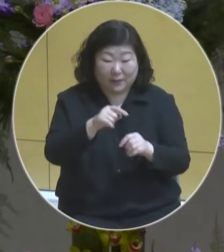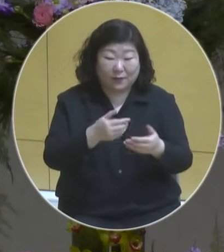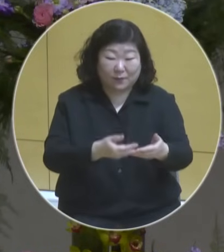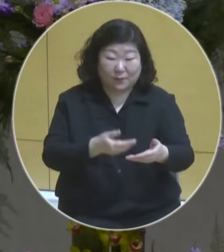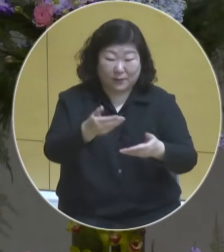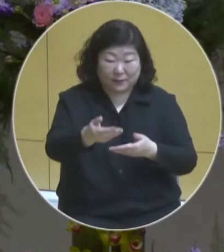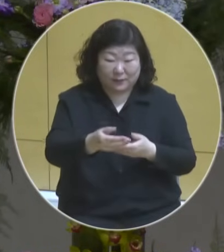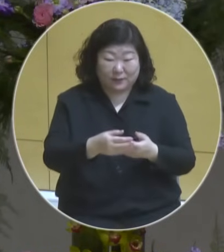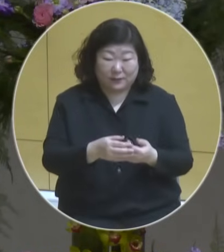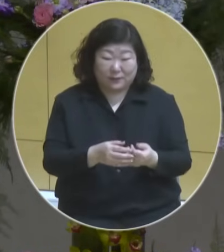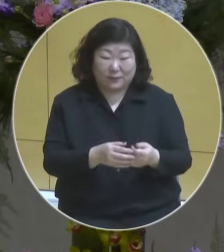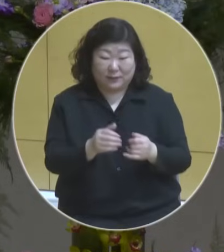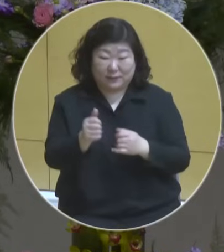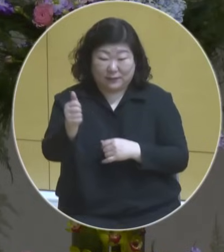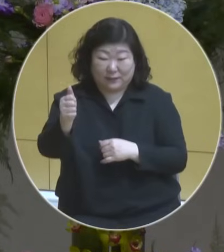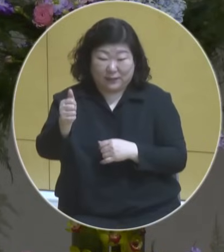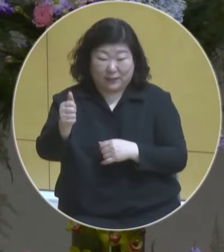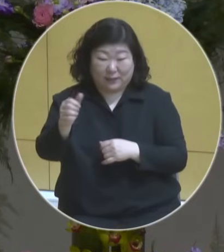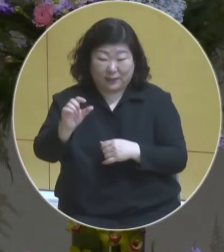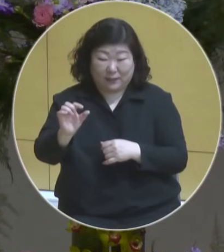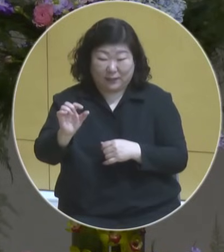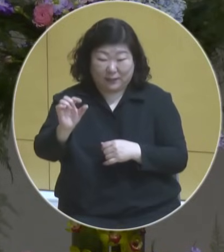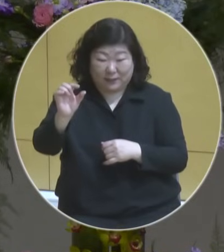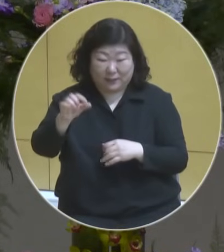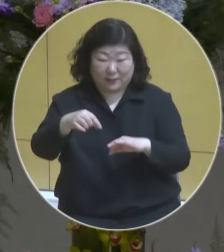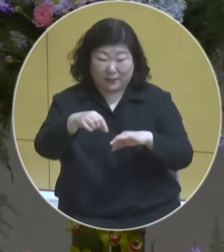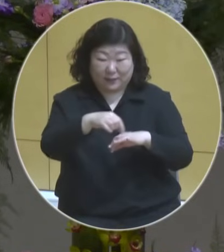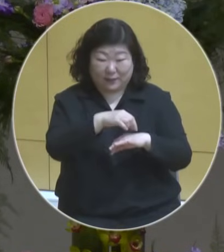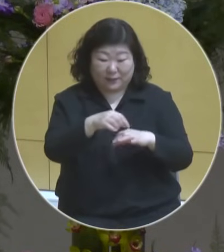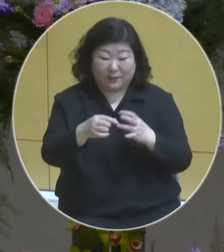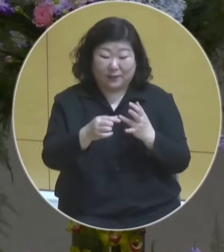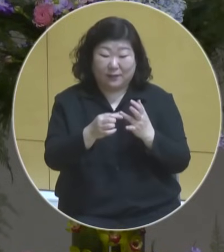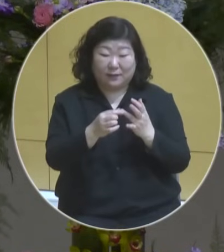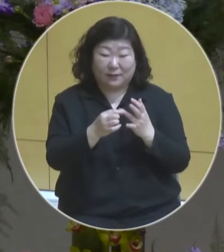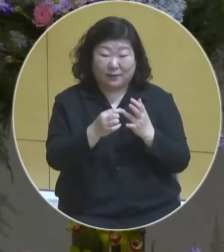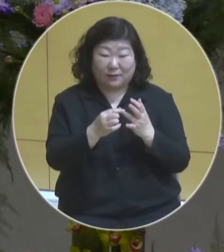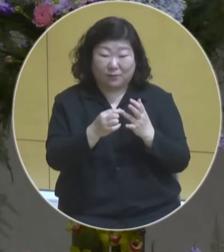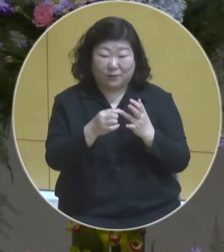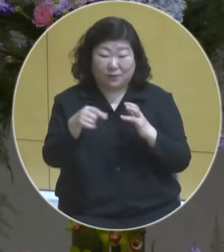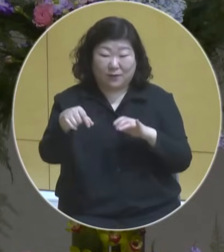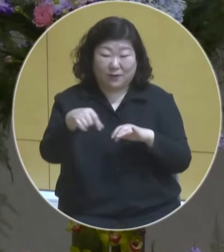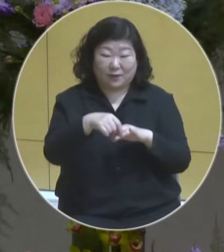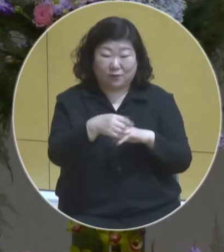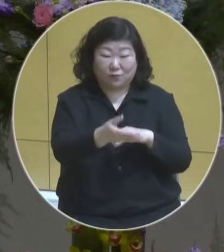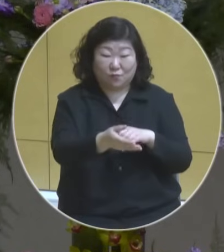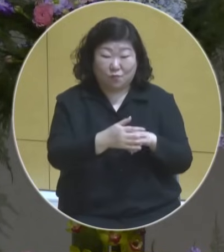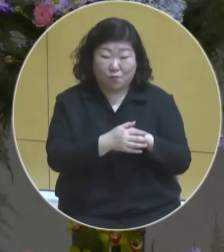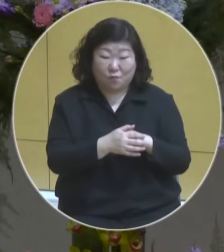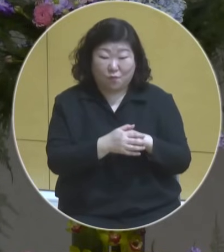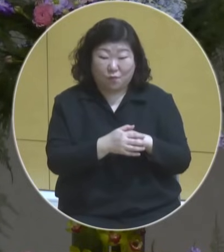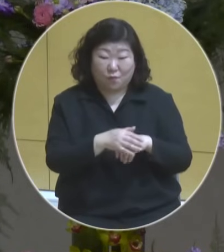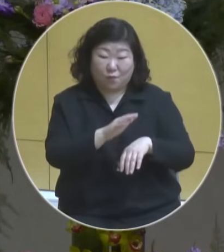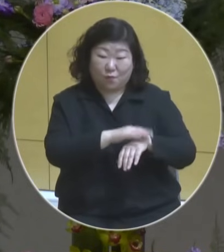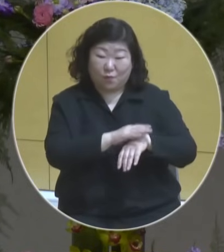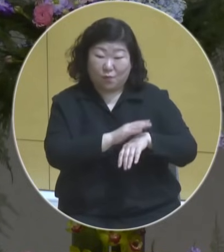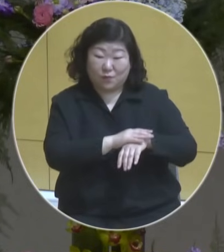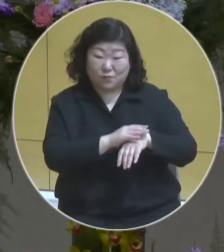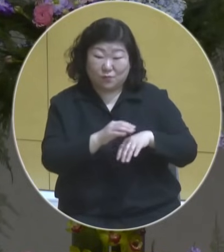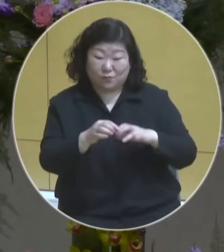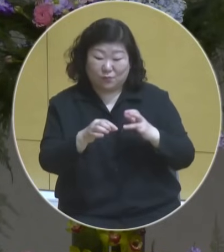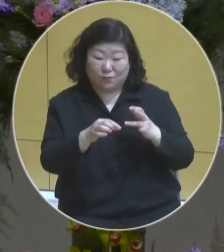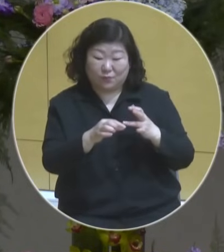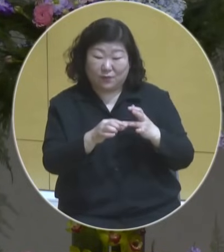그 반지를 들어서 신부의 약지 있죠이네 번째 손가락이 끼워 줍니다 왼쪽 손네 번째